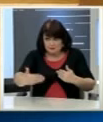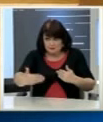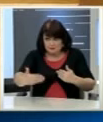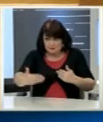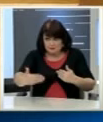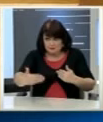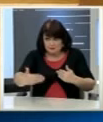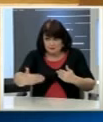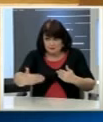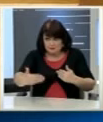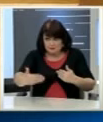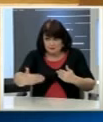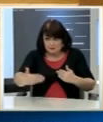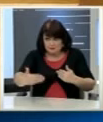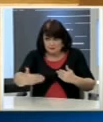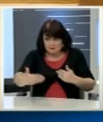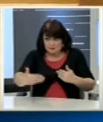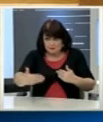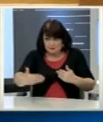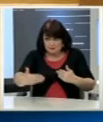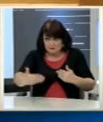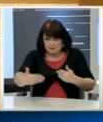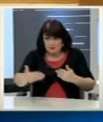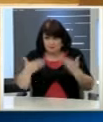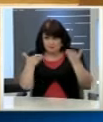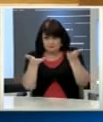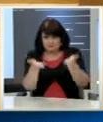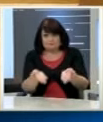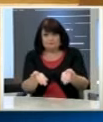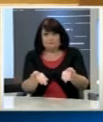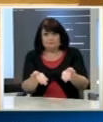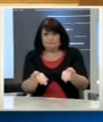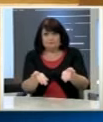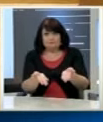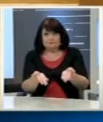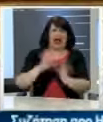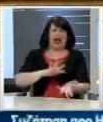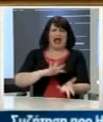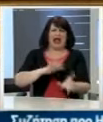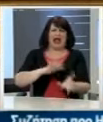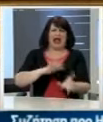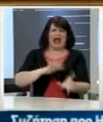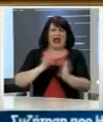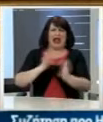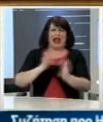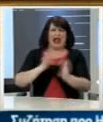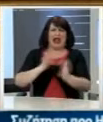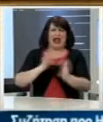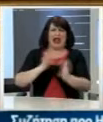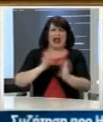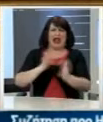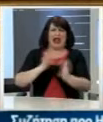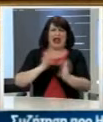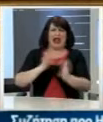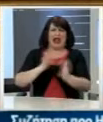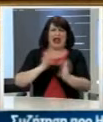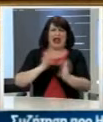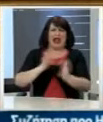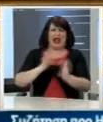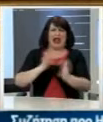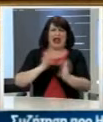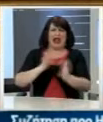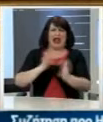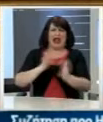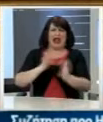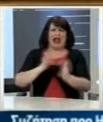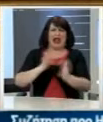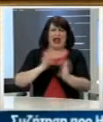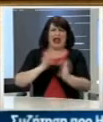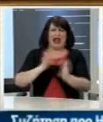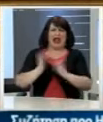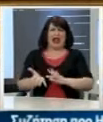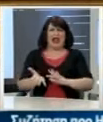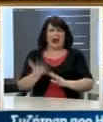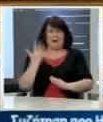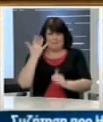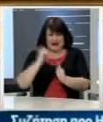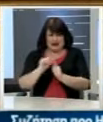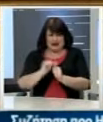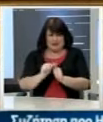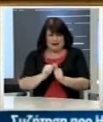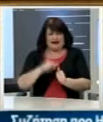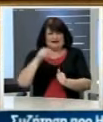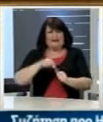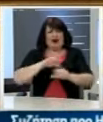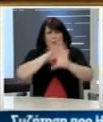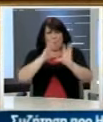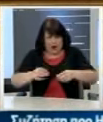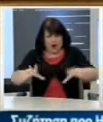θεωρεί εδώ αργ κύριε τσπ λέ πριν από 5 μήνες